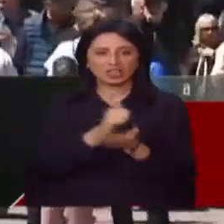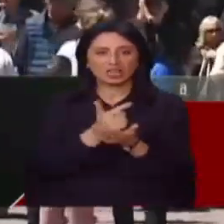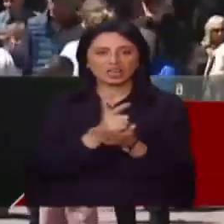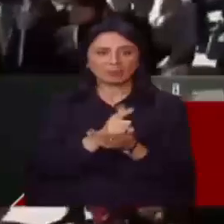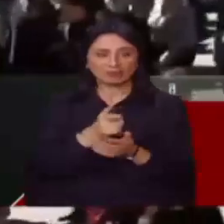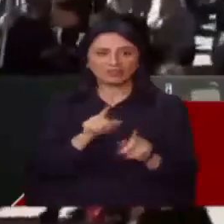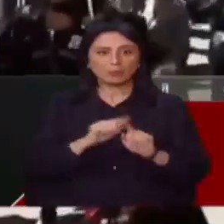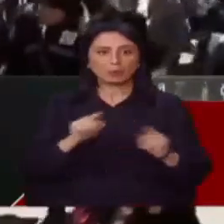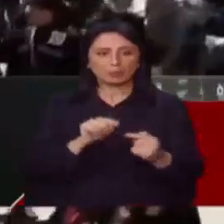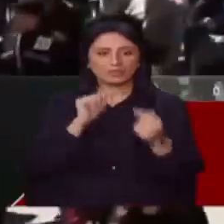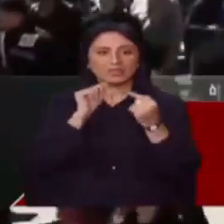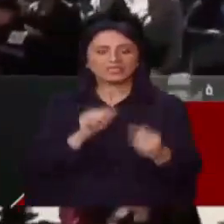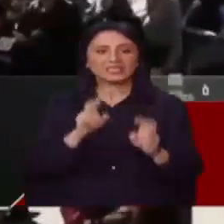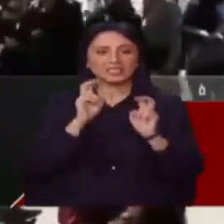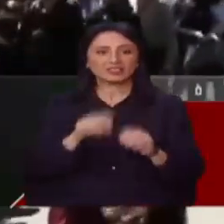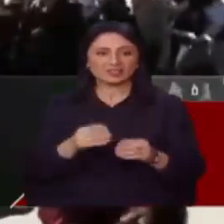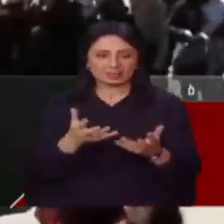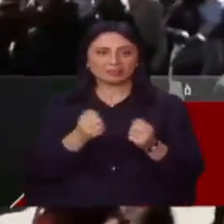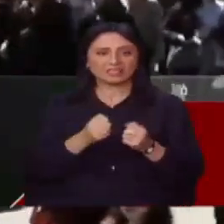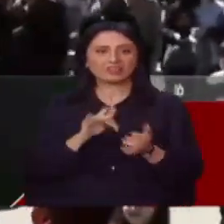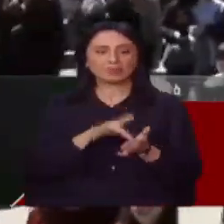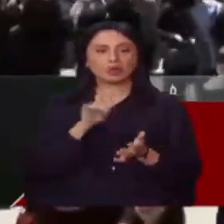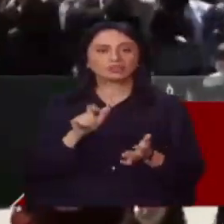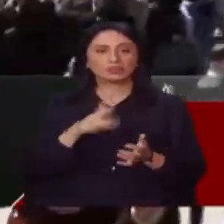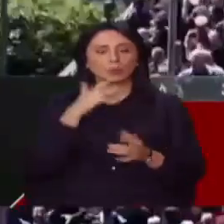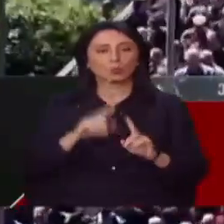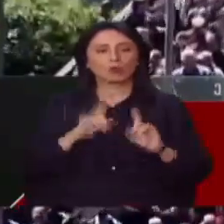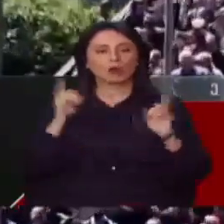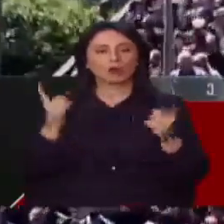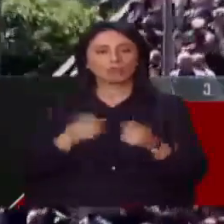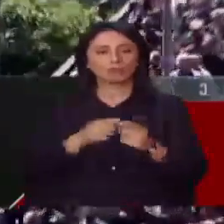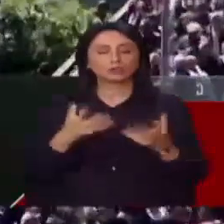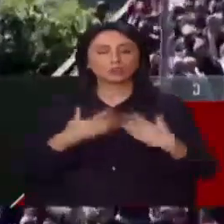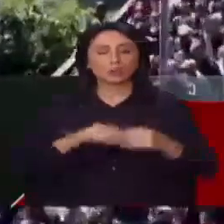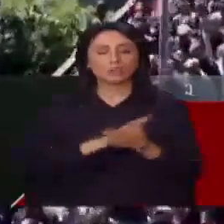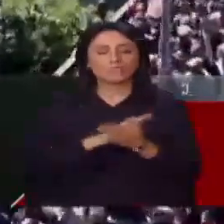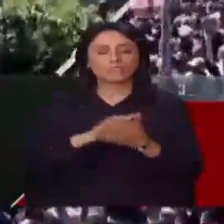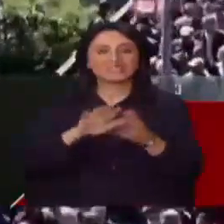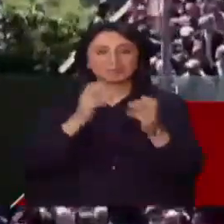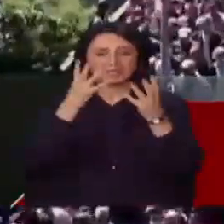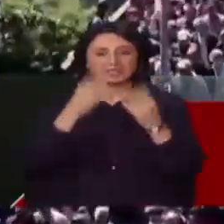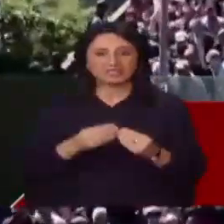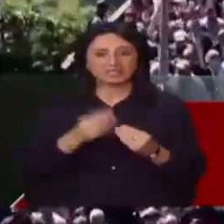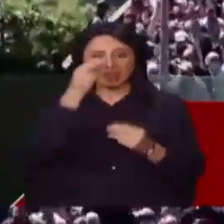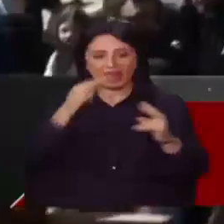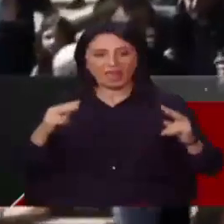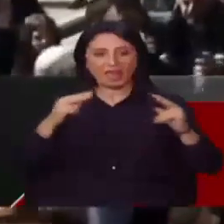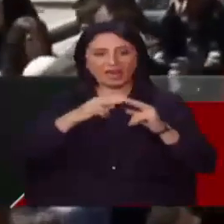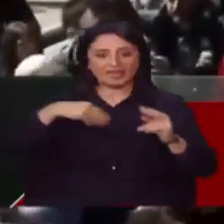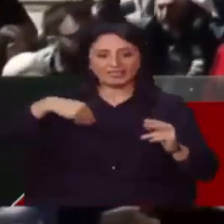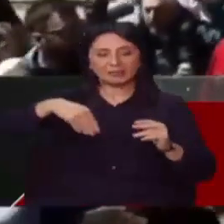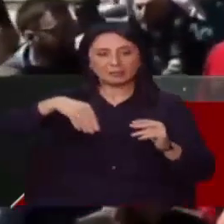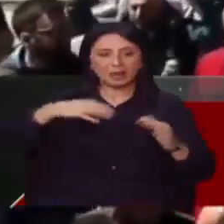ლგბტკ პროპაგანდის წინააღმდეგ, მისაღებია მოსახლეობის უმრავლესობისთვის. ოჯახის სიწმინდის დღეს ჯერ საეკლესიო